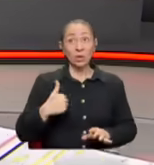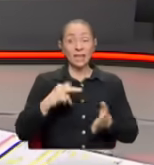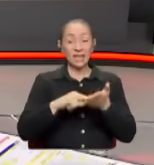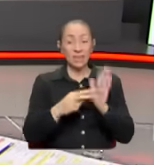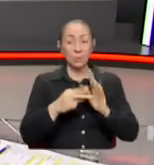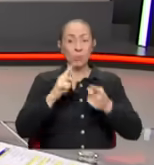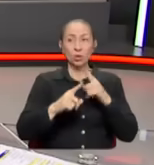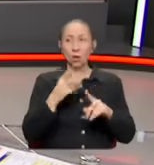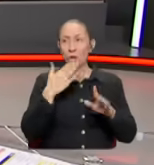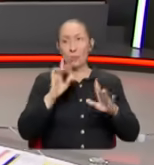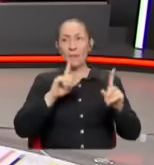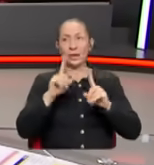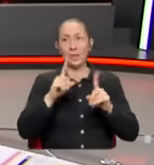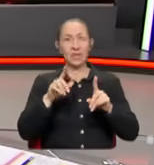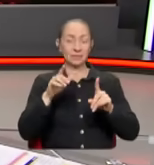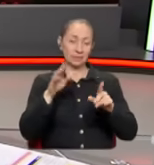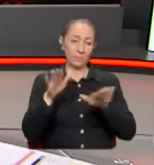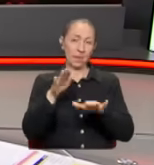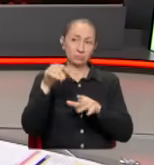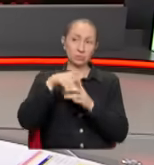idareci, siyasetçi yok yargılanan depremde.